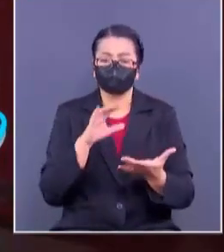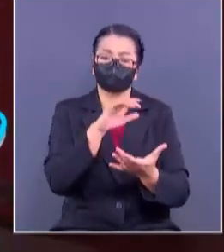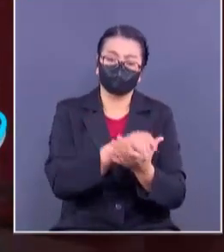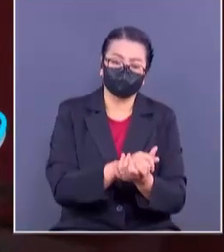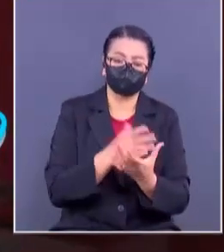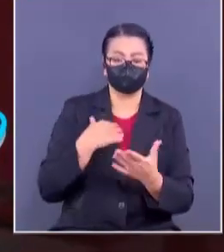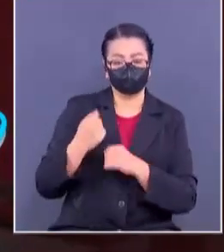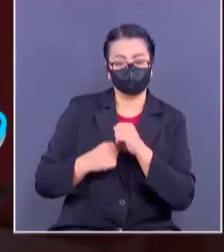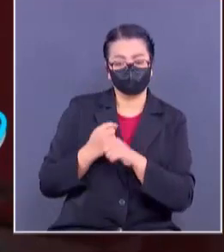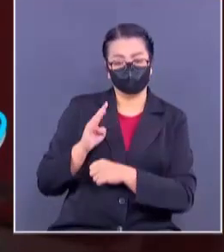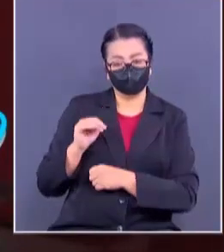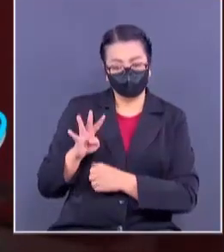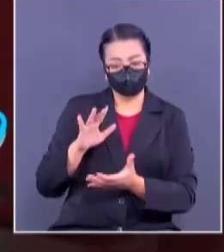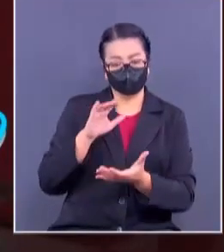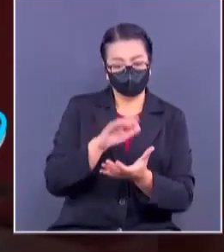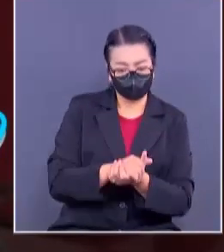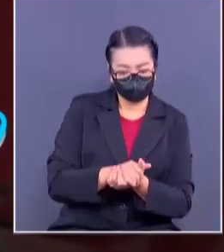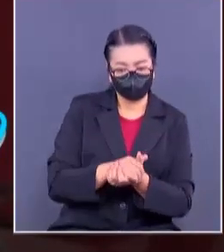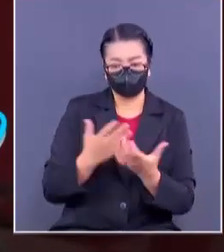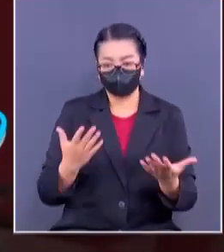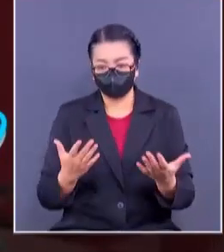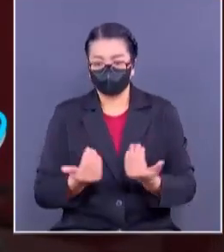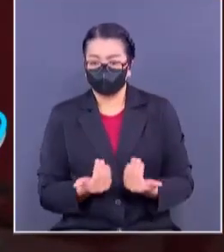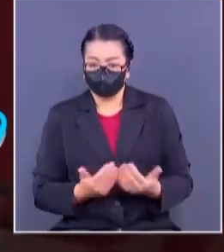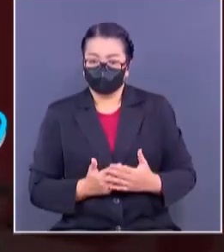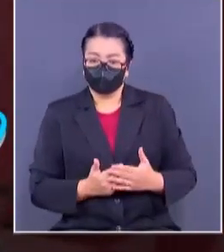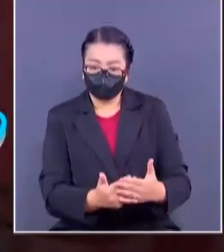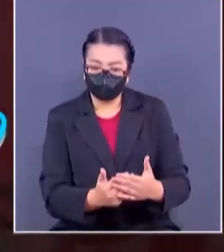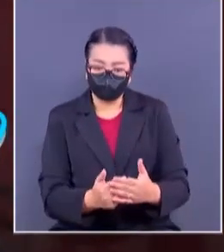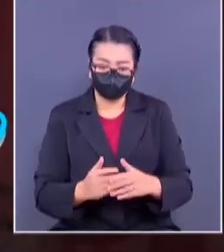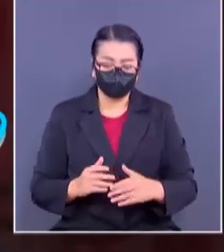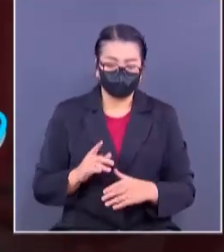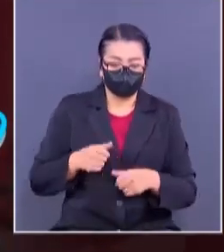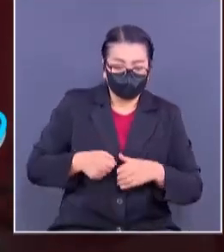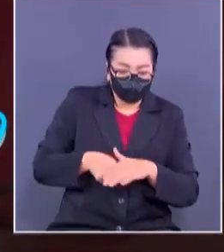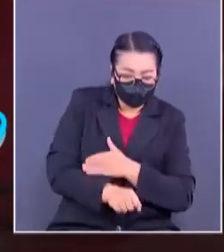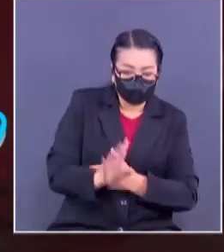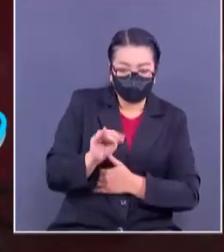ที่44กว่าจะแต่งท้อง45คลอด46